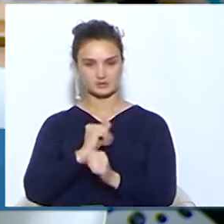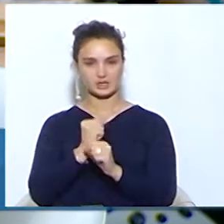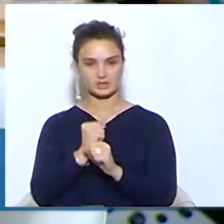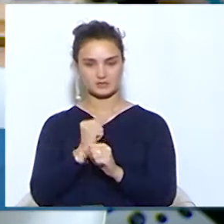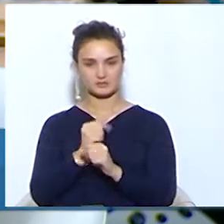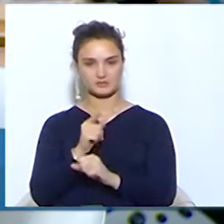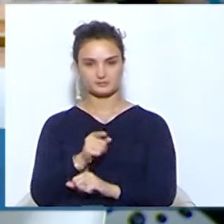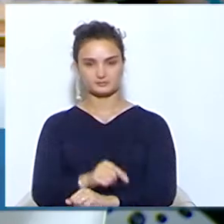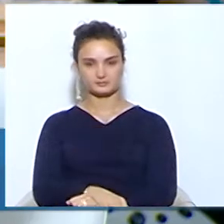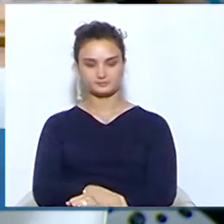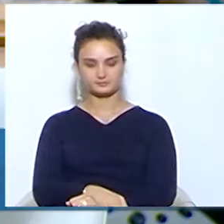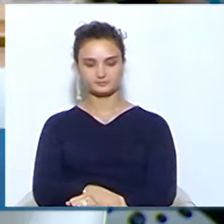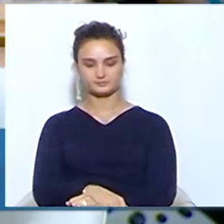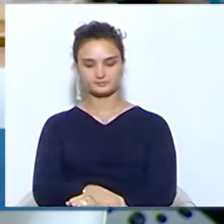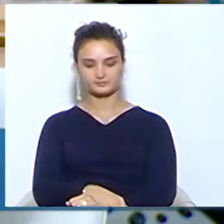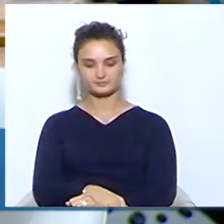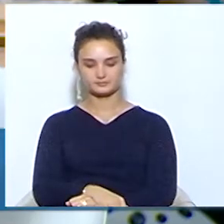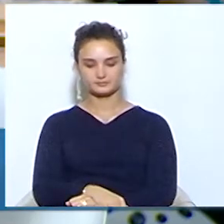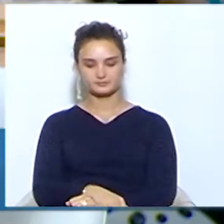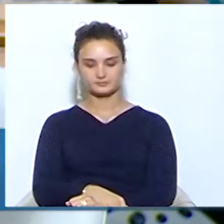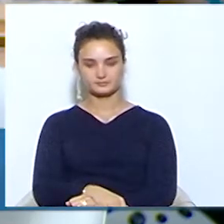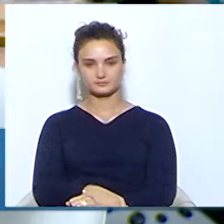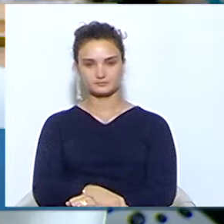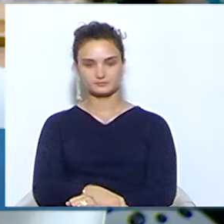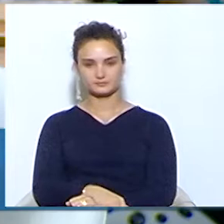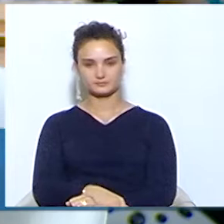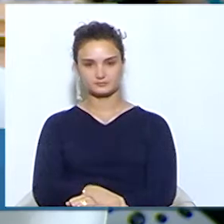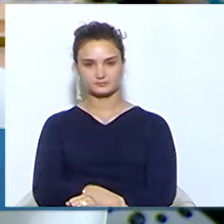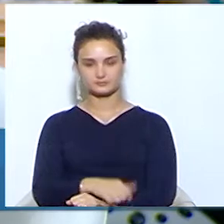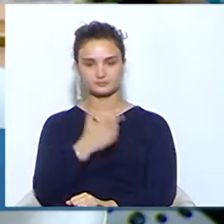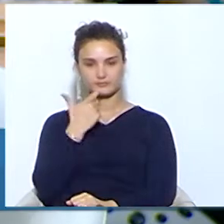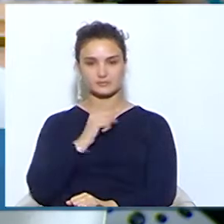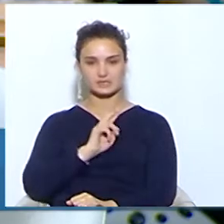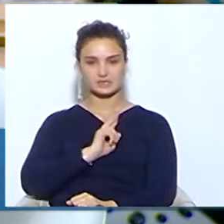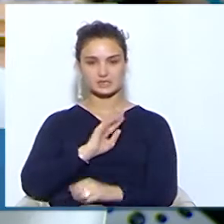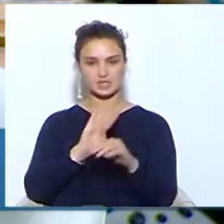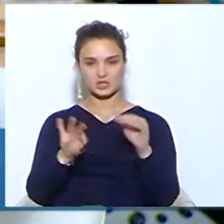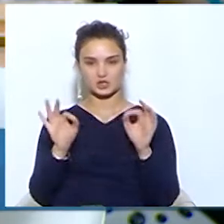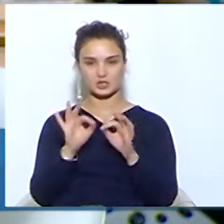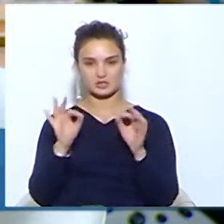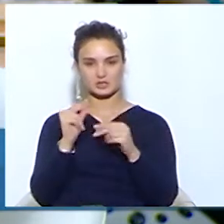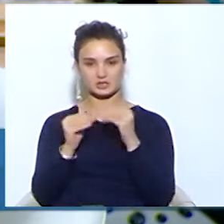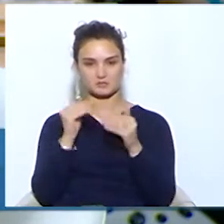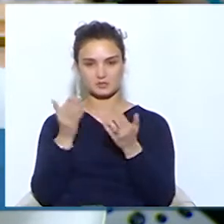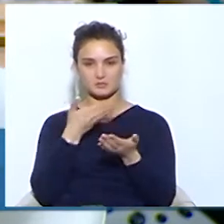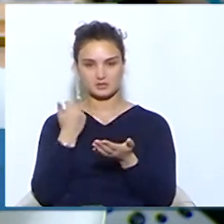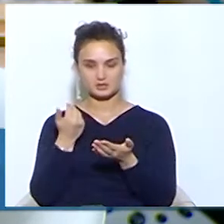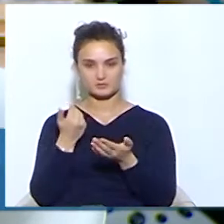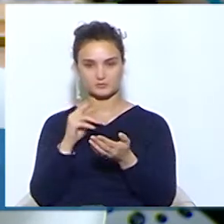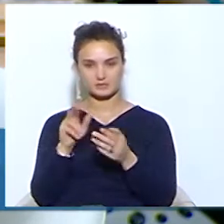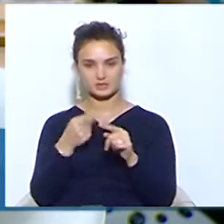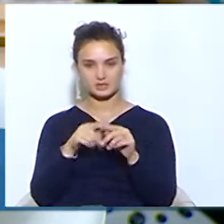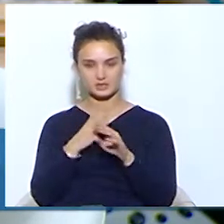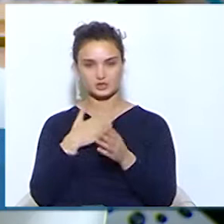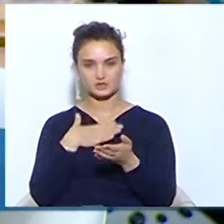ამ ეგოტიზმის შემადგენელია. ნარცისიზმის გარეშე არანაირი წარმატება არ არსებობს. და ეს